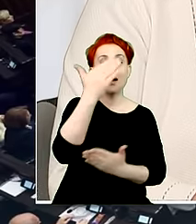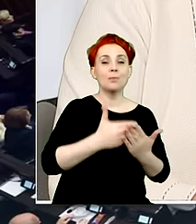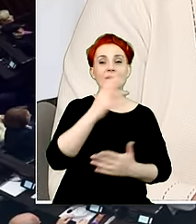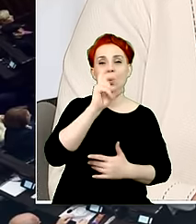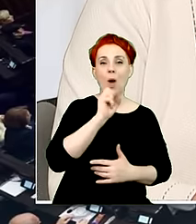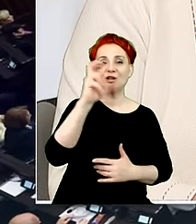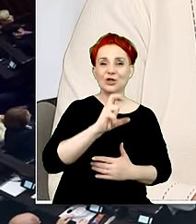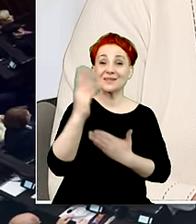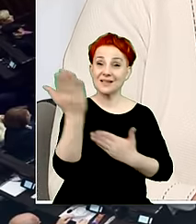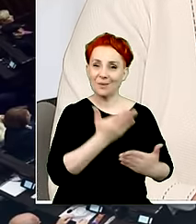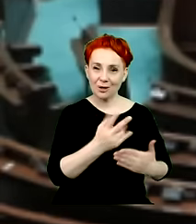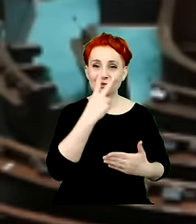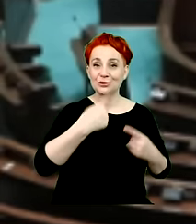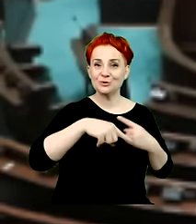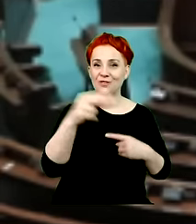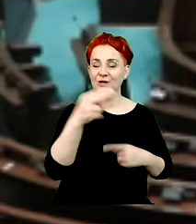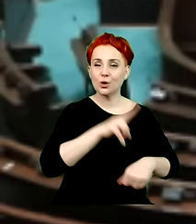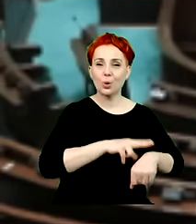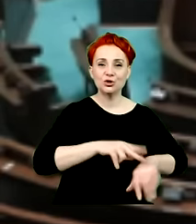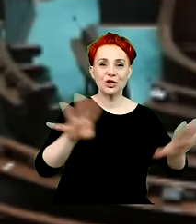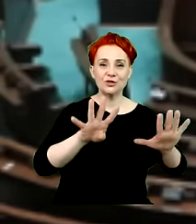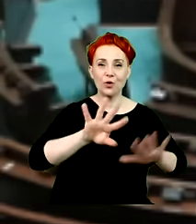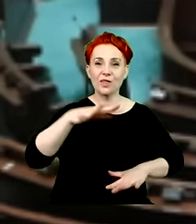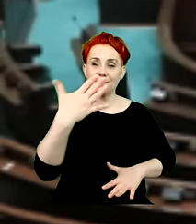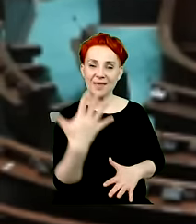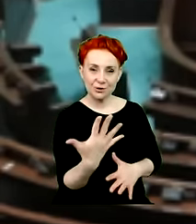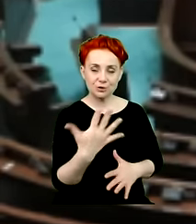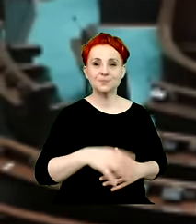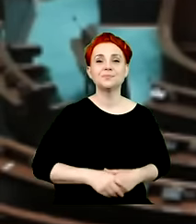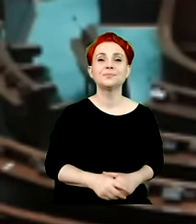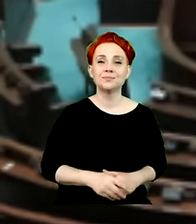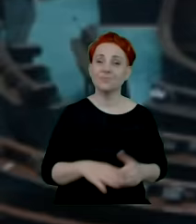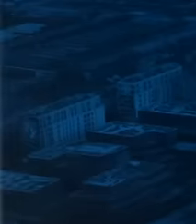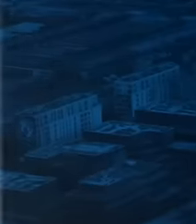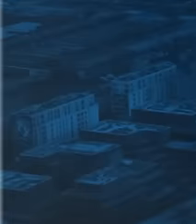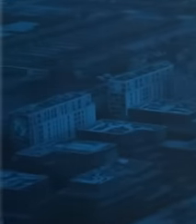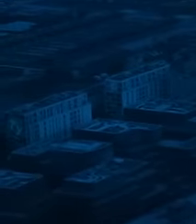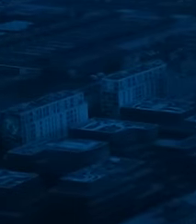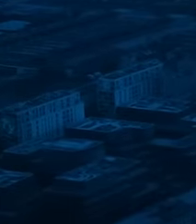zaprasza. Widzimy się w niedzielę, godzina 9:05, wysokie napięcie. Również zapraszam.